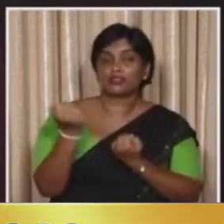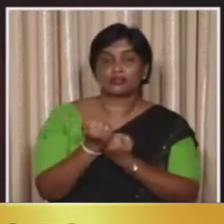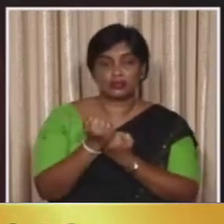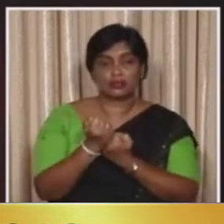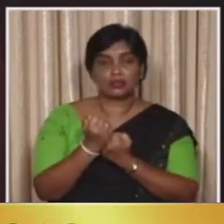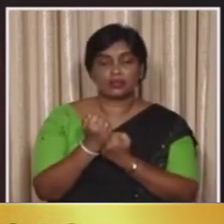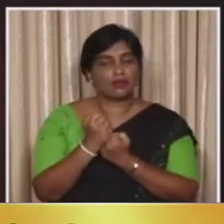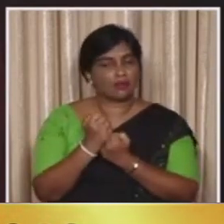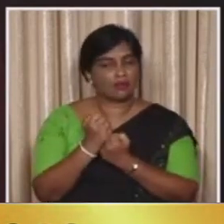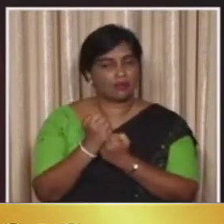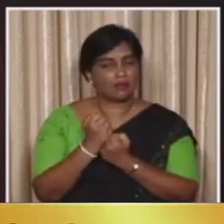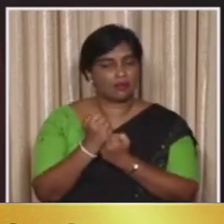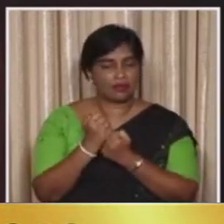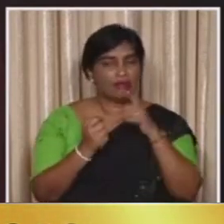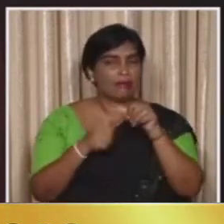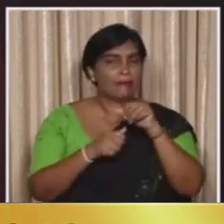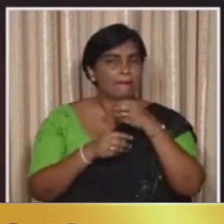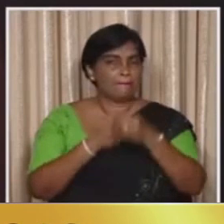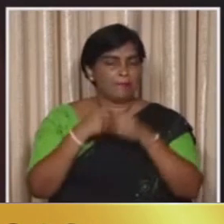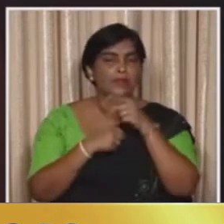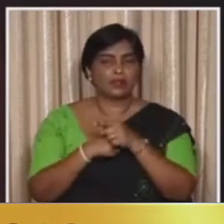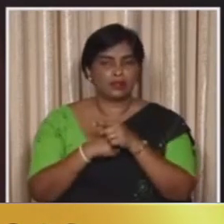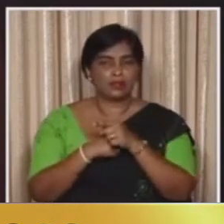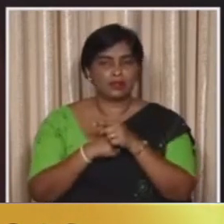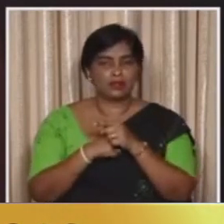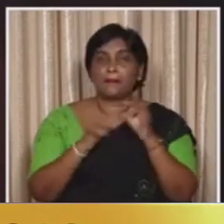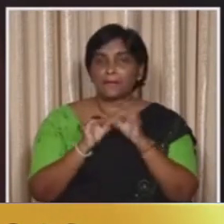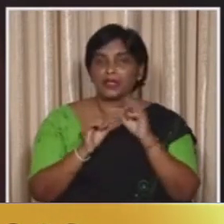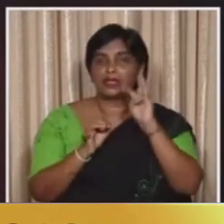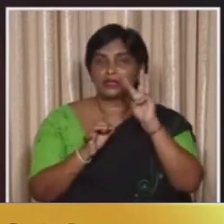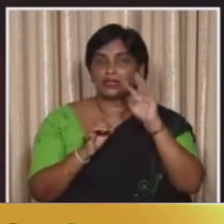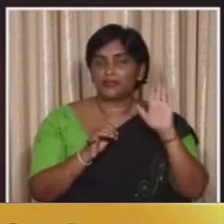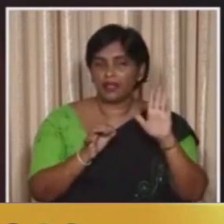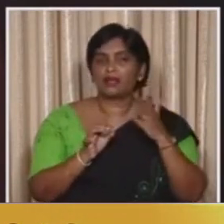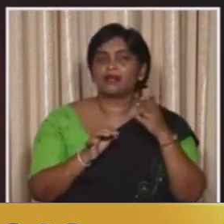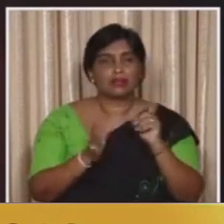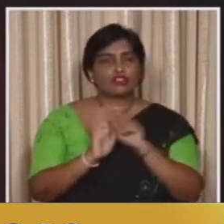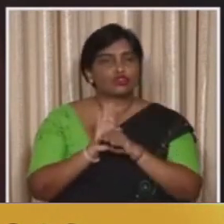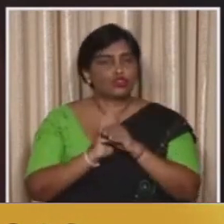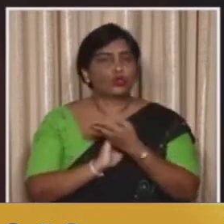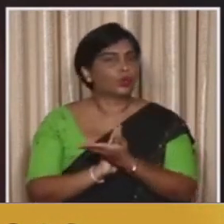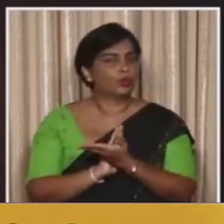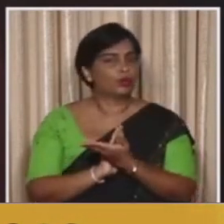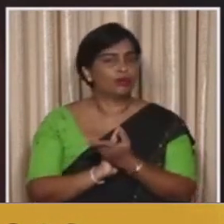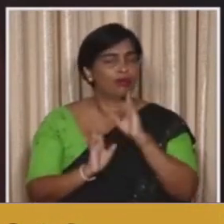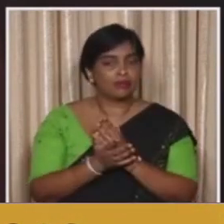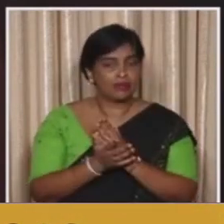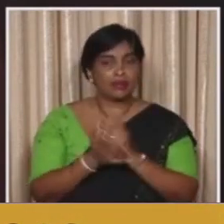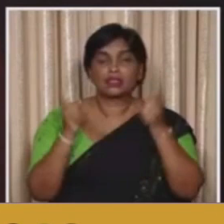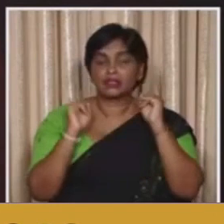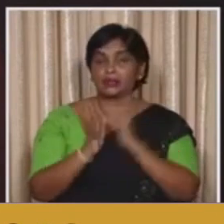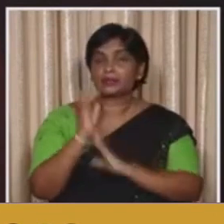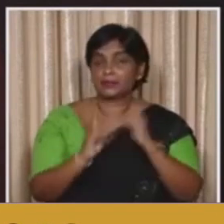තියෙනවා 1x bet betting company එක. bet 365 betting company එක. මං අහන්නේ මේව නතර කරන්න තමයි